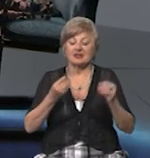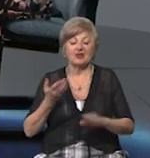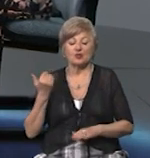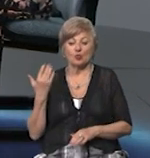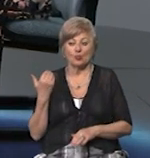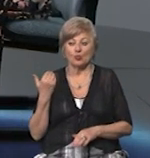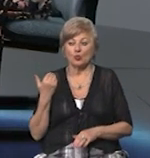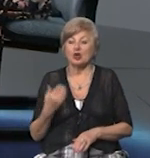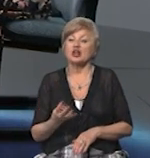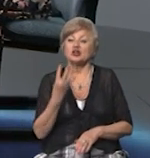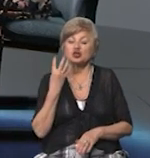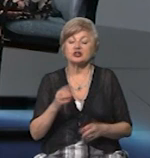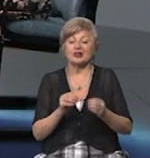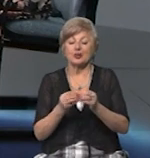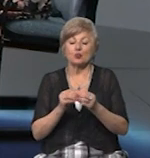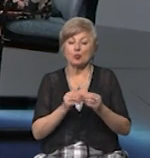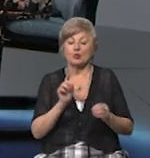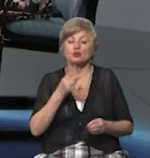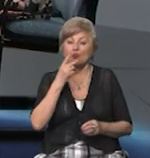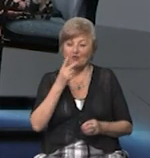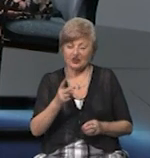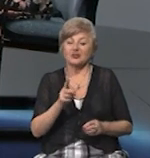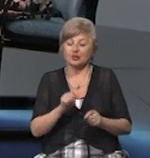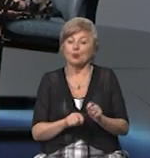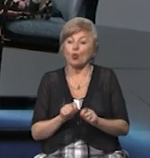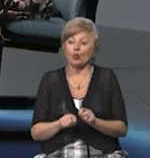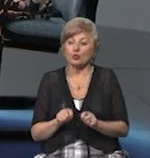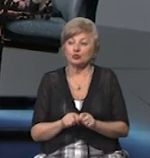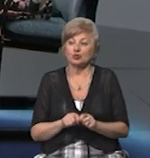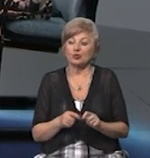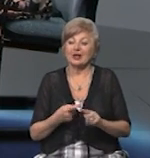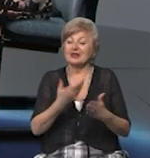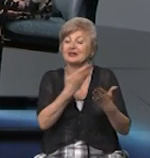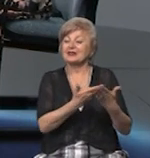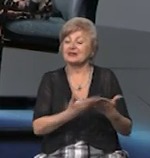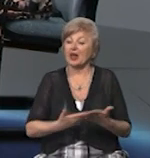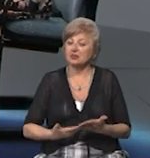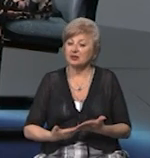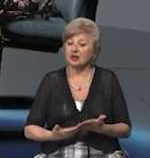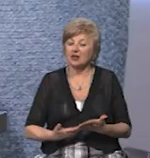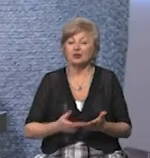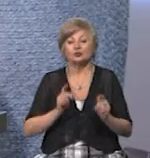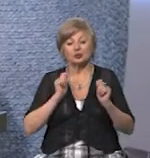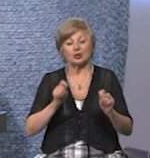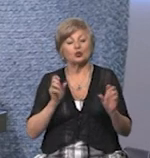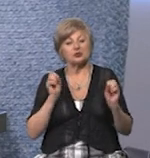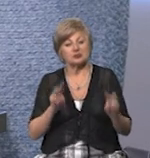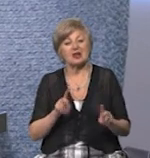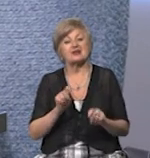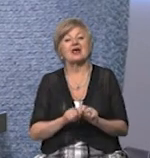такі найбільші проблеми, які бачить U-Control, з яких звів дані, але дає експрес-аналіз